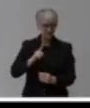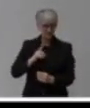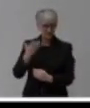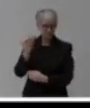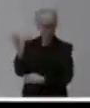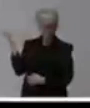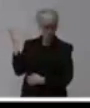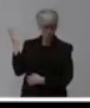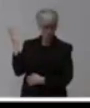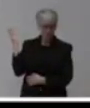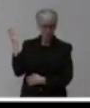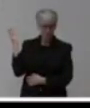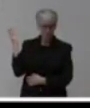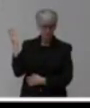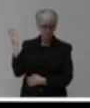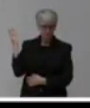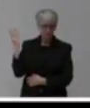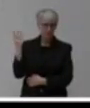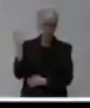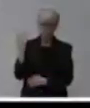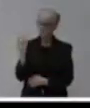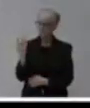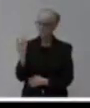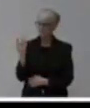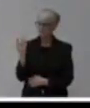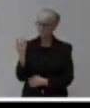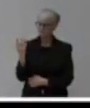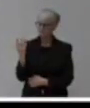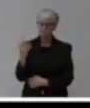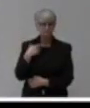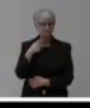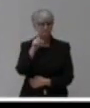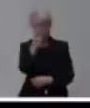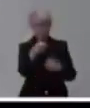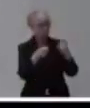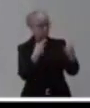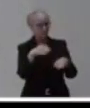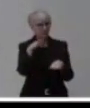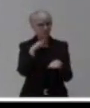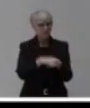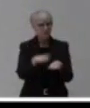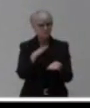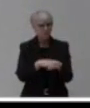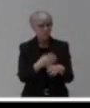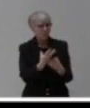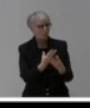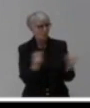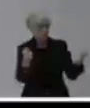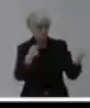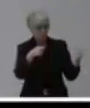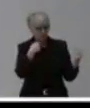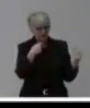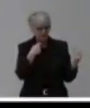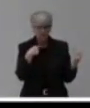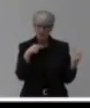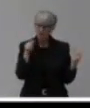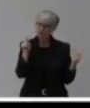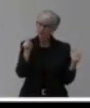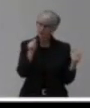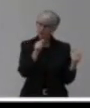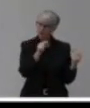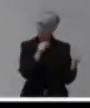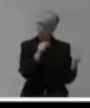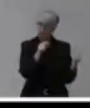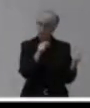molto, ho colto davvero delle esperienze molto interessanti e fra l'altro ho letto che l'evento